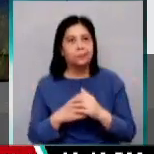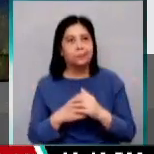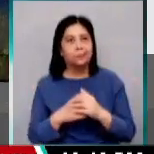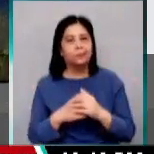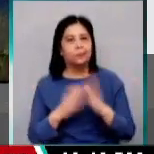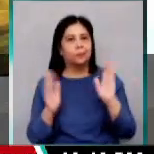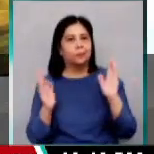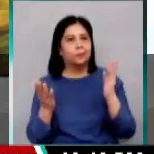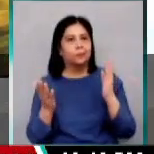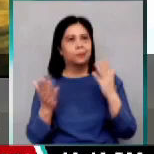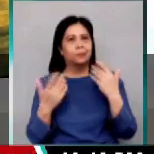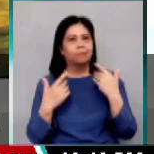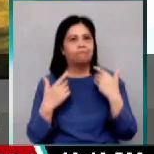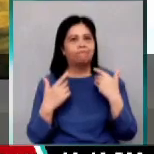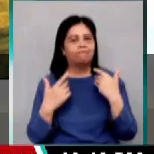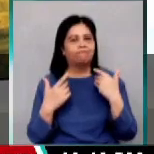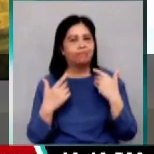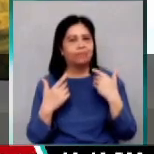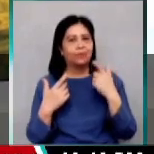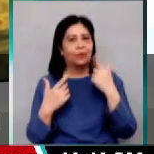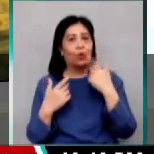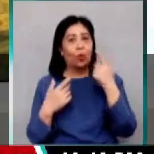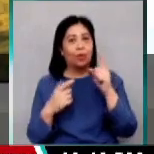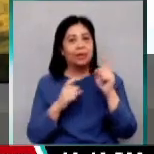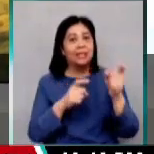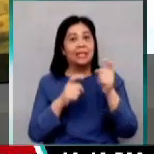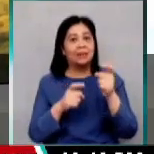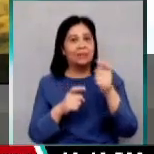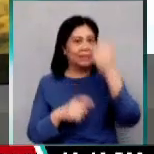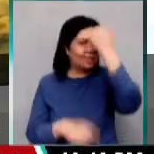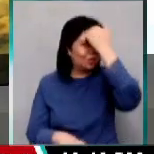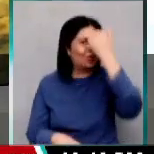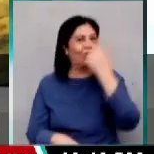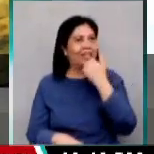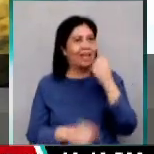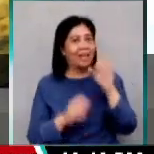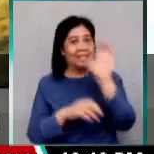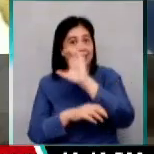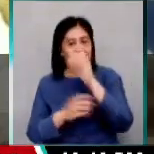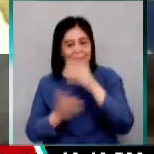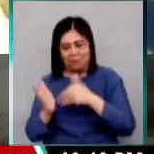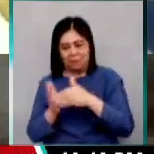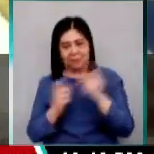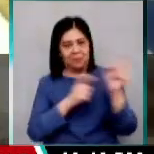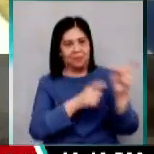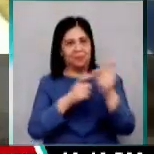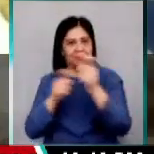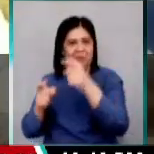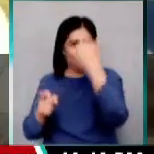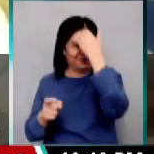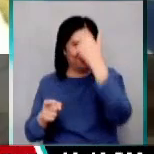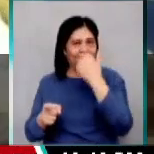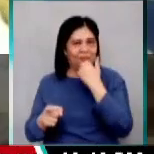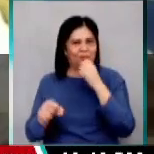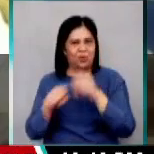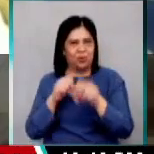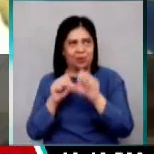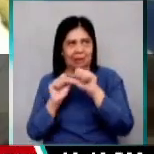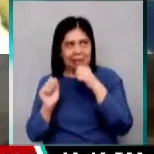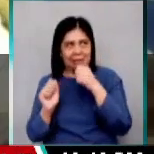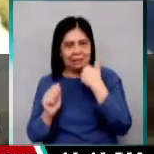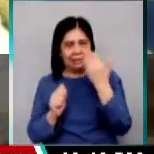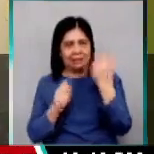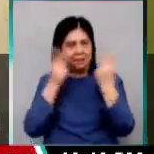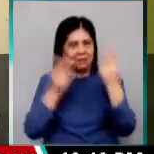pang gift sa mga ninong tsaka ninang pag Christmas, para hindi nakakahiyang bumisita sa